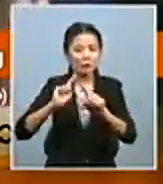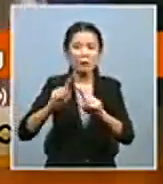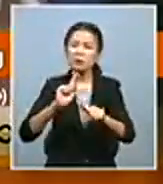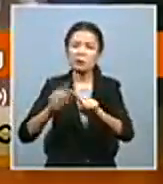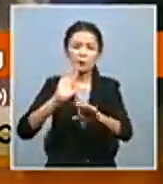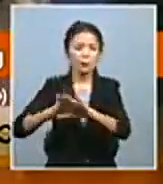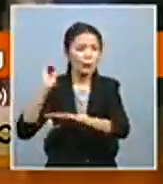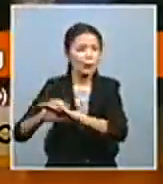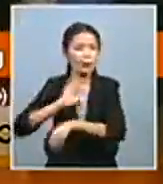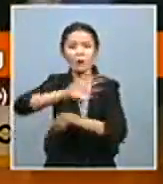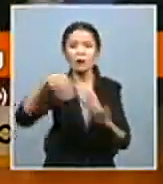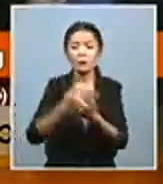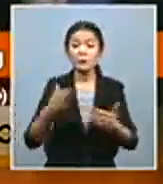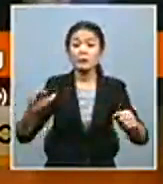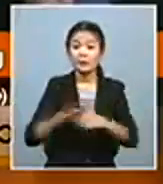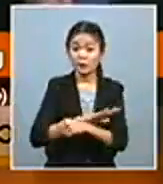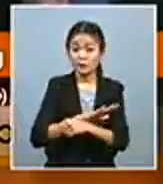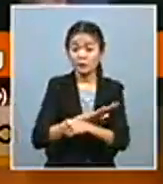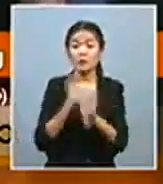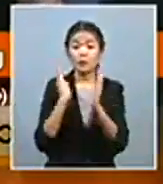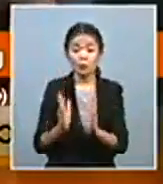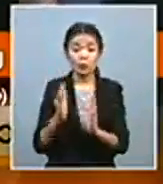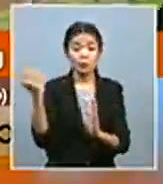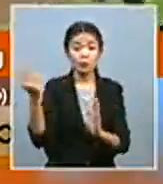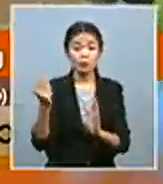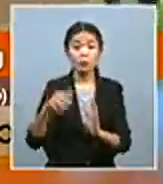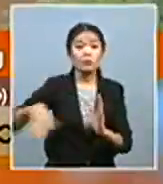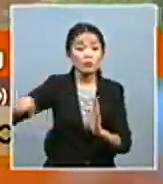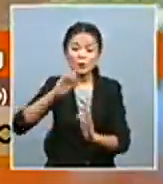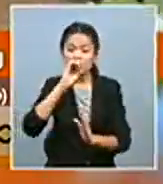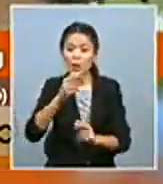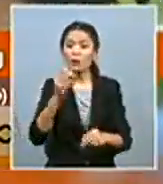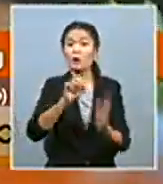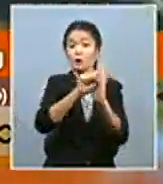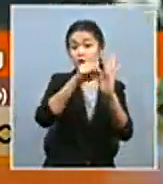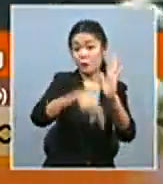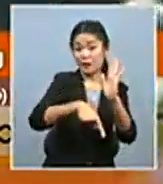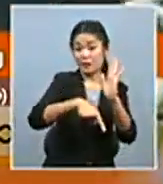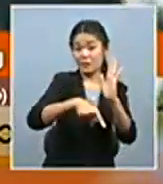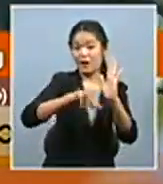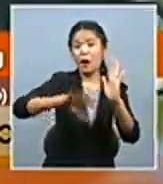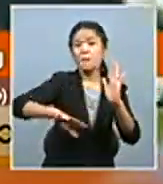านจังหวัดหนึ่งของประเทศเลยนะครับคนทั่วไปก็เลยขนานนามว่าสุพรรณบุรีเนี่ยเหมือนกับเป็นบร